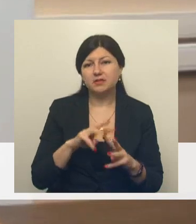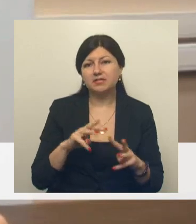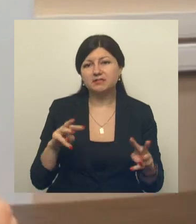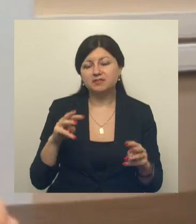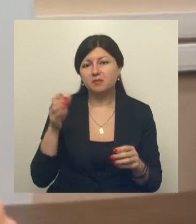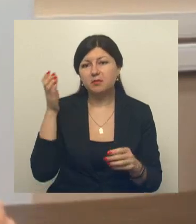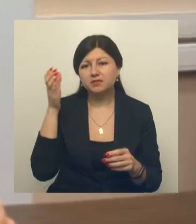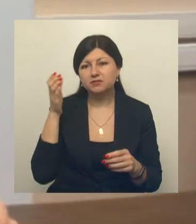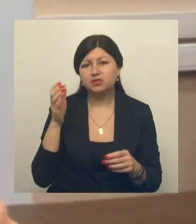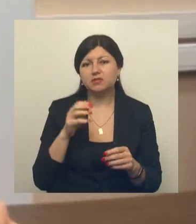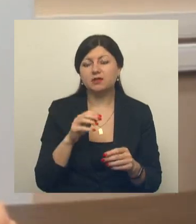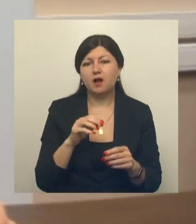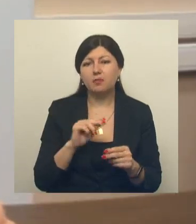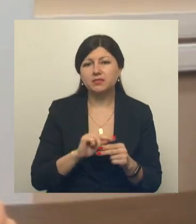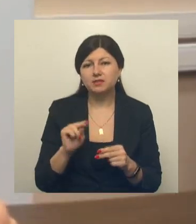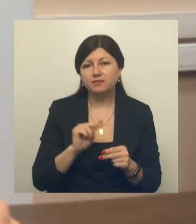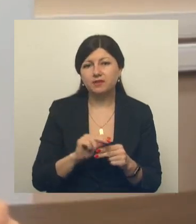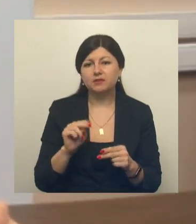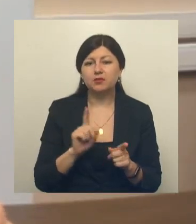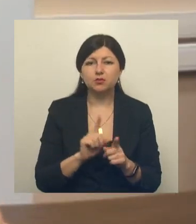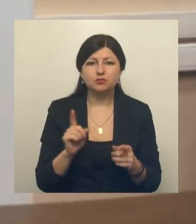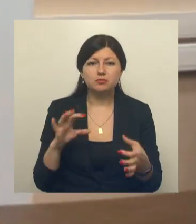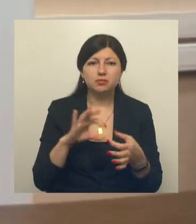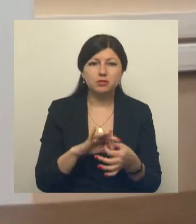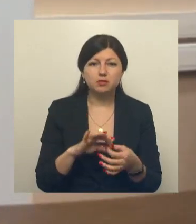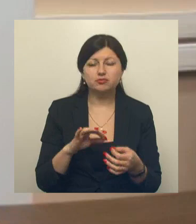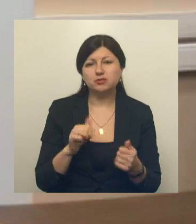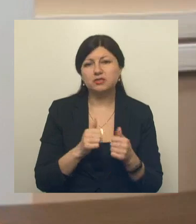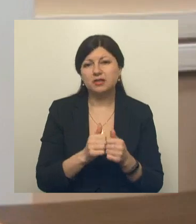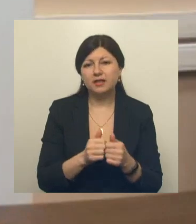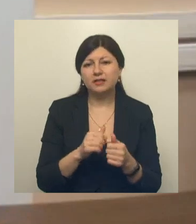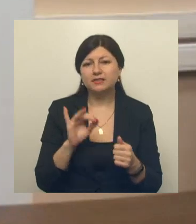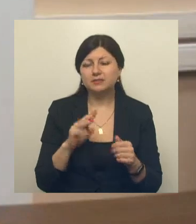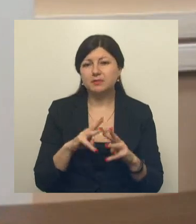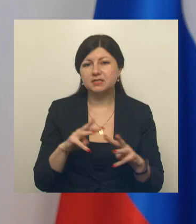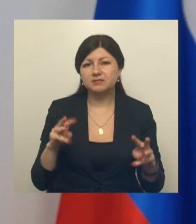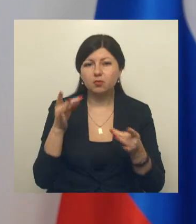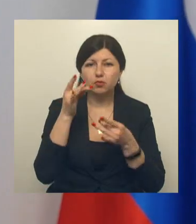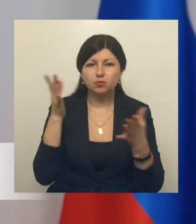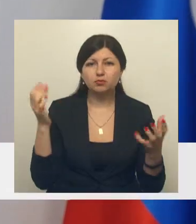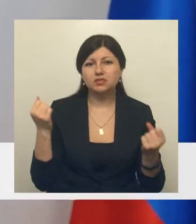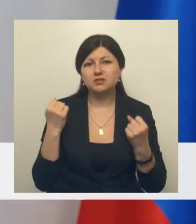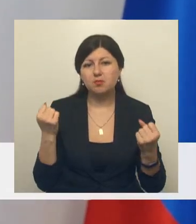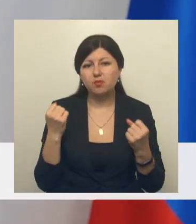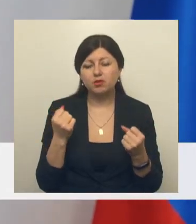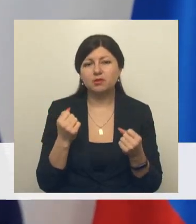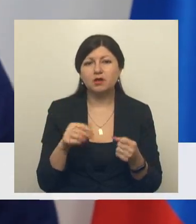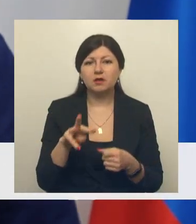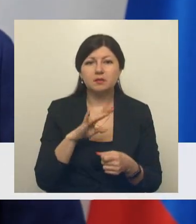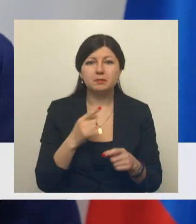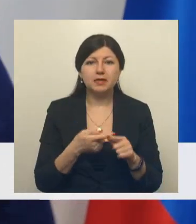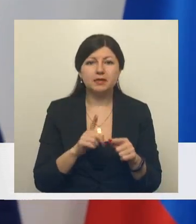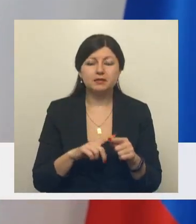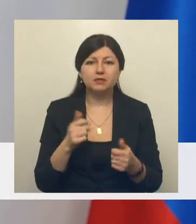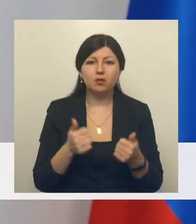Министерство образования. Активно подключились коллеги из Министерства культуры и Министерства спорта. Мы этот